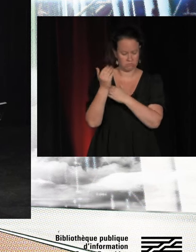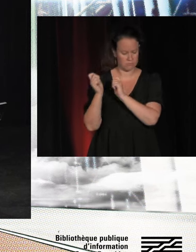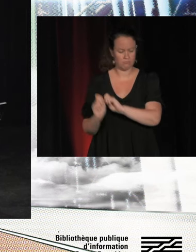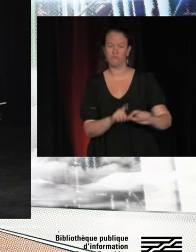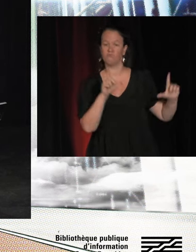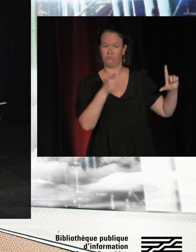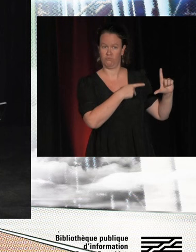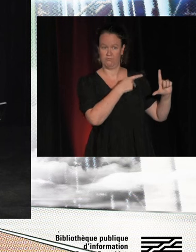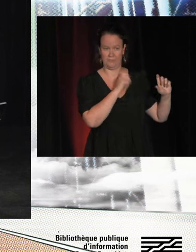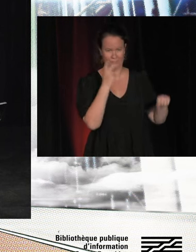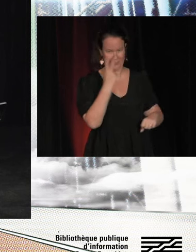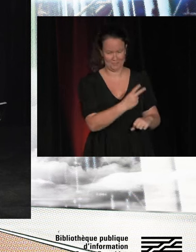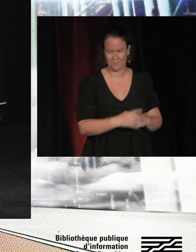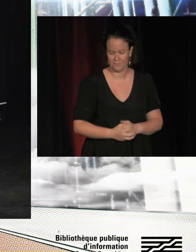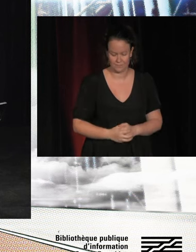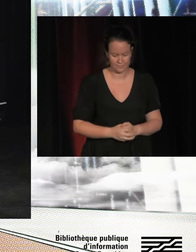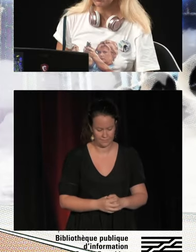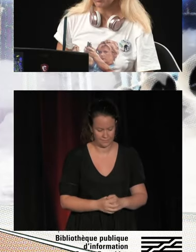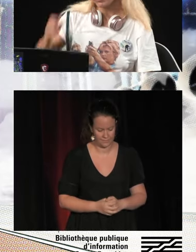vous voulez. On a...